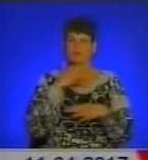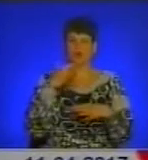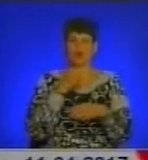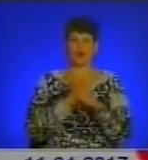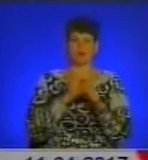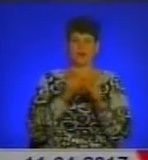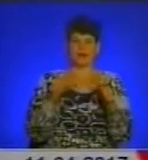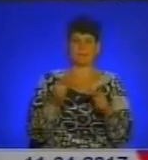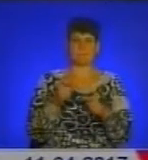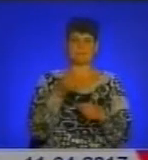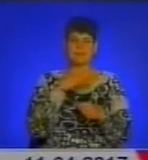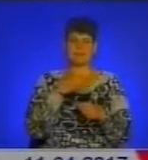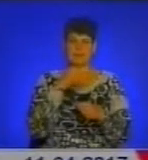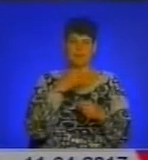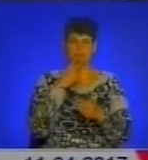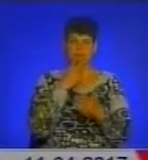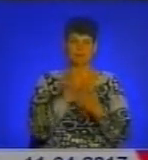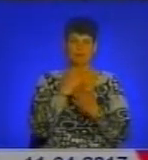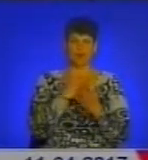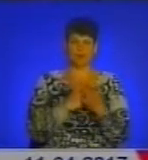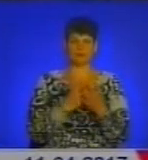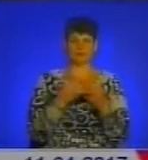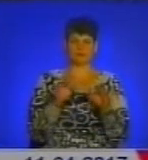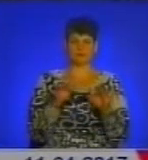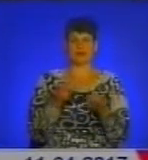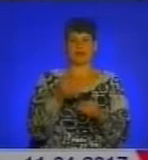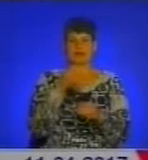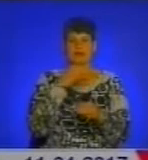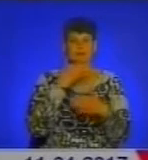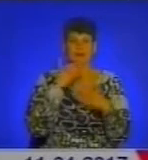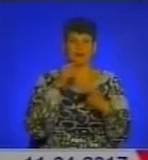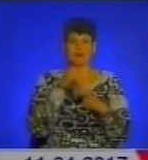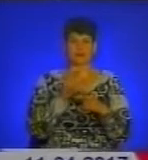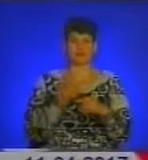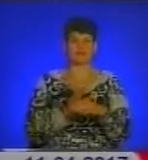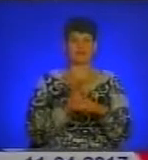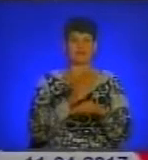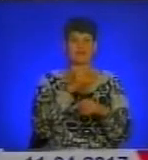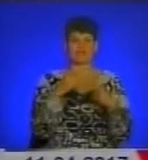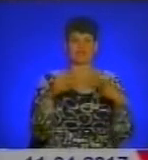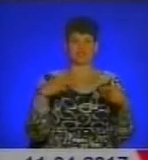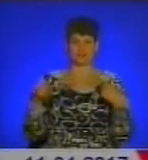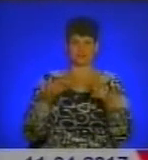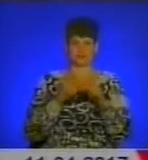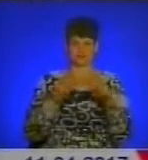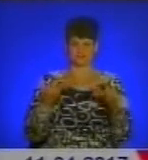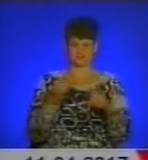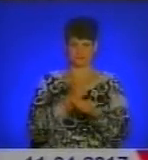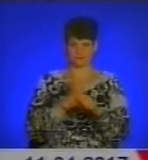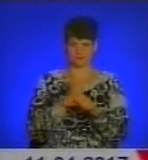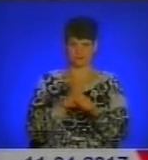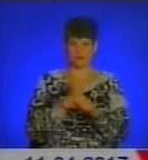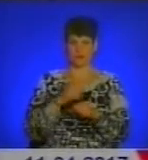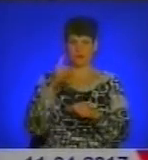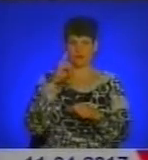аптеках медикаментів, передбачених програмою «Доступні ліки», немає. І звідти людей відсилають до інших фармацевтичних установ. Зазвичай до